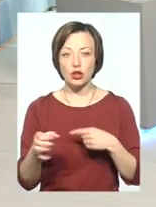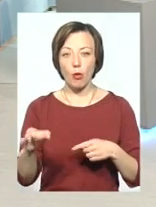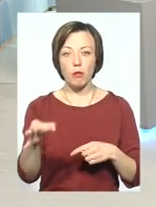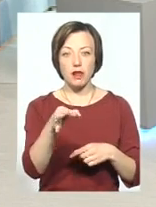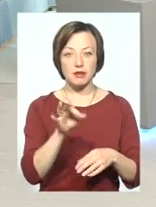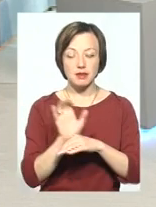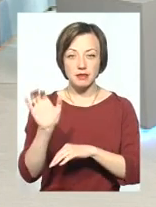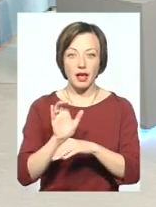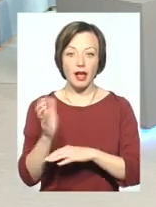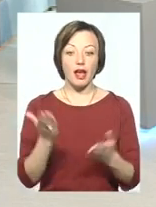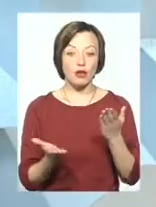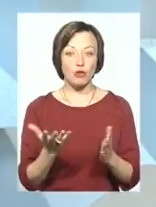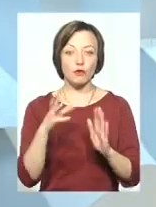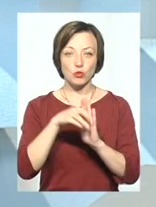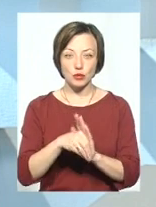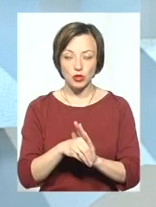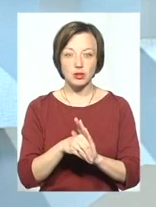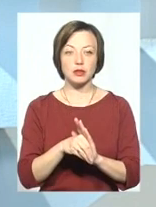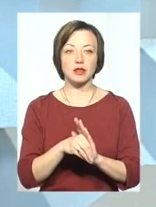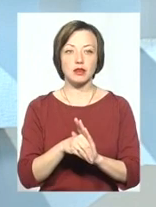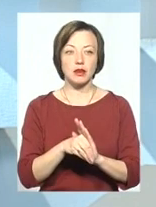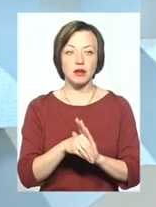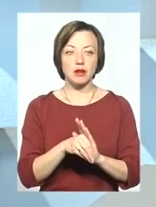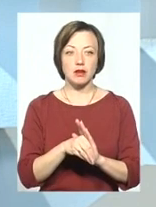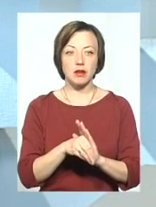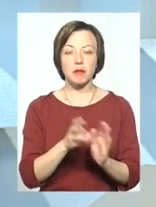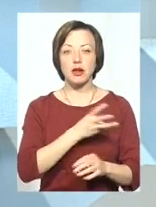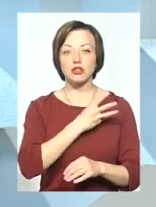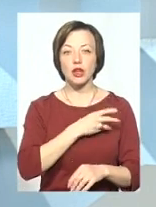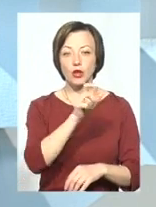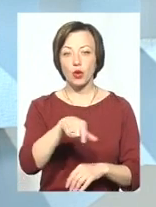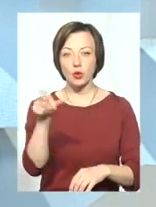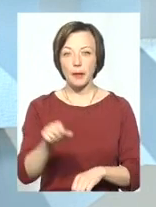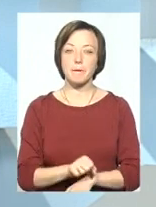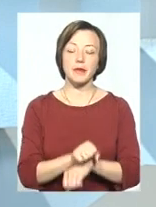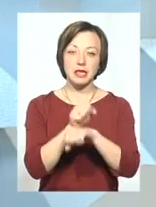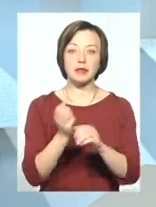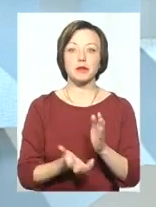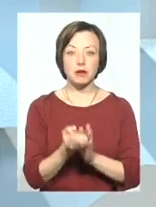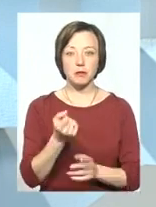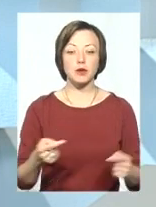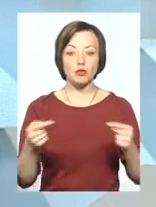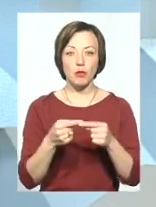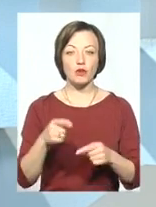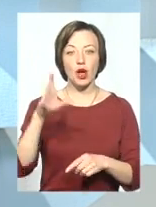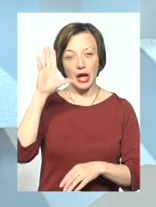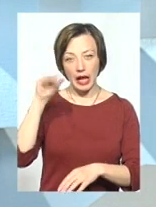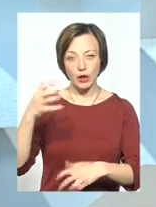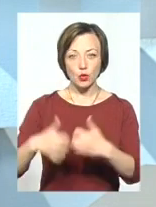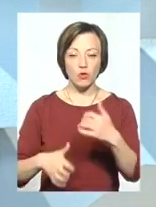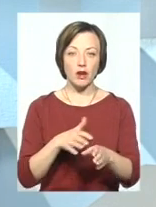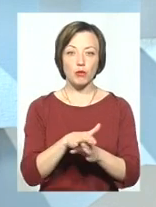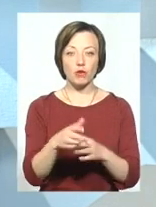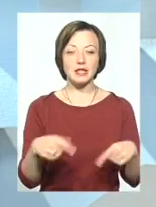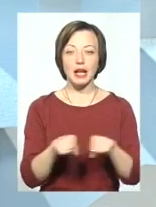областей? Якщо це в тому числі і волевиявлення громадян у вигляді мітингів, підтримки, безумовно, ігнорувати повністю